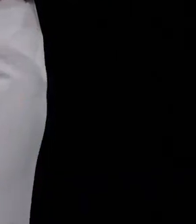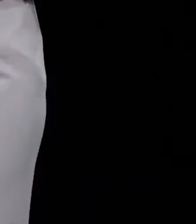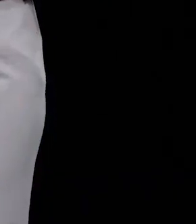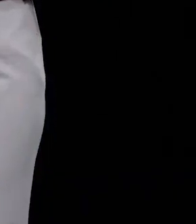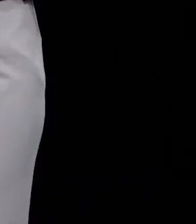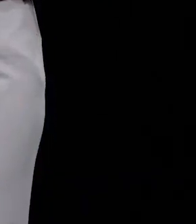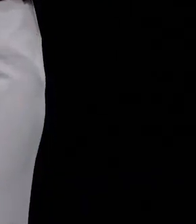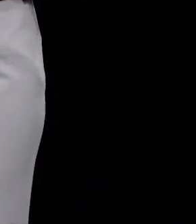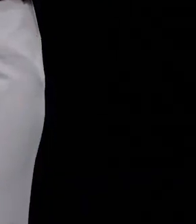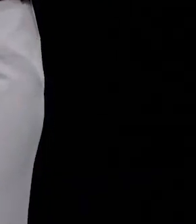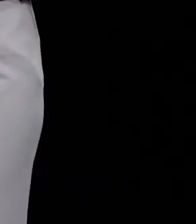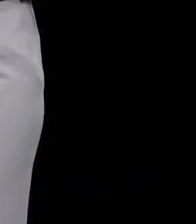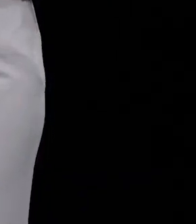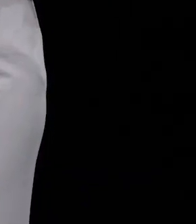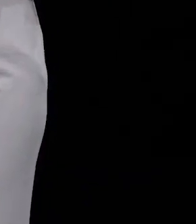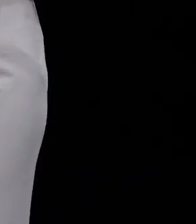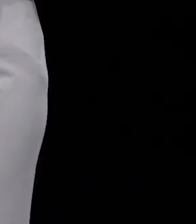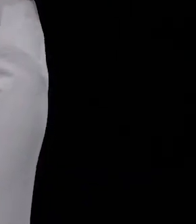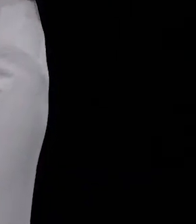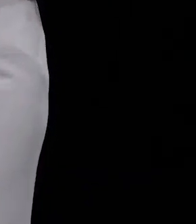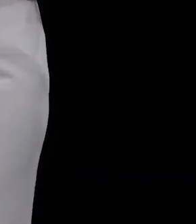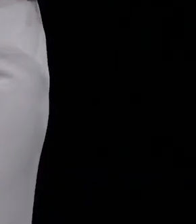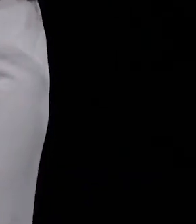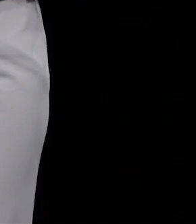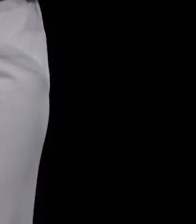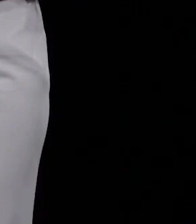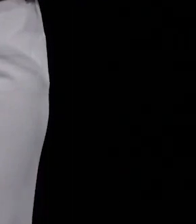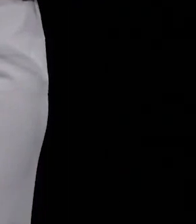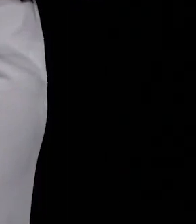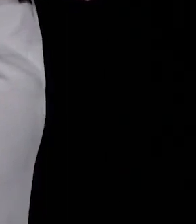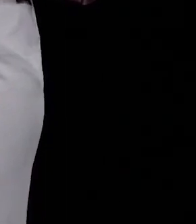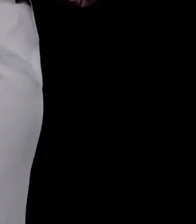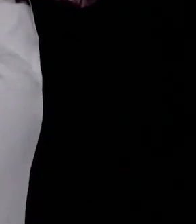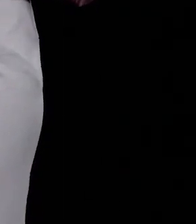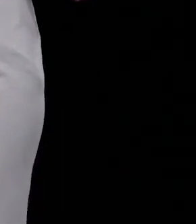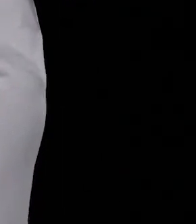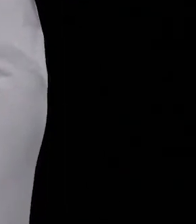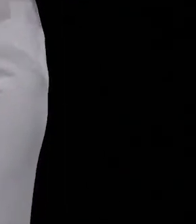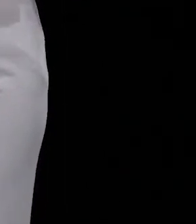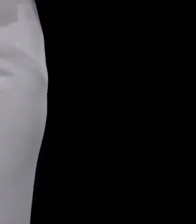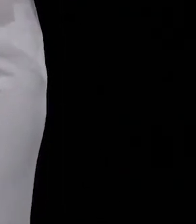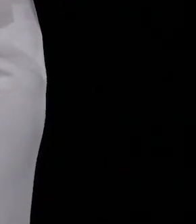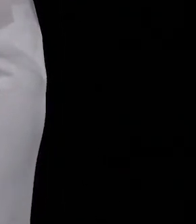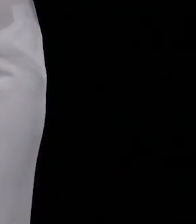언제 어디서나 내 손안의 뉴스. 광주 MBC 뉴스 유튜브 구독으로 함께하세요.